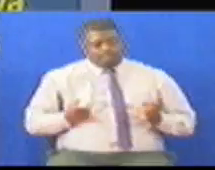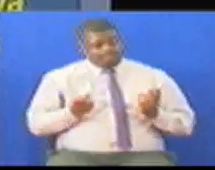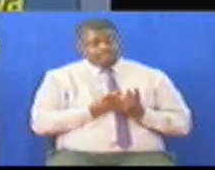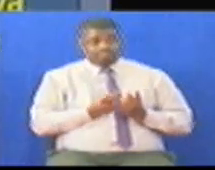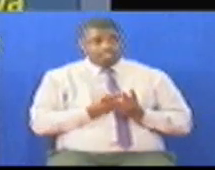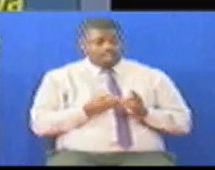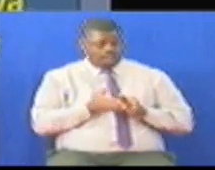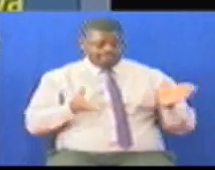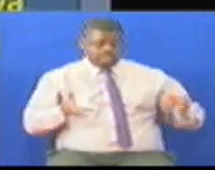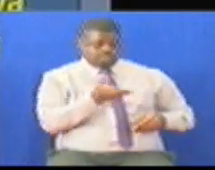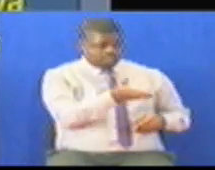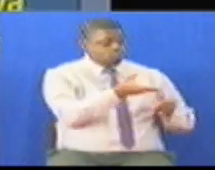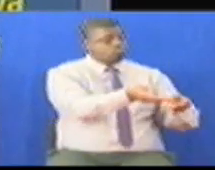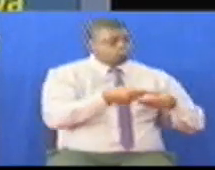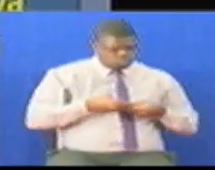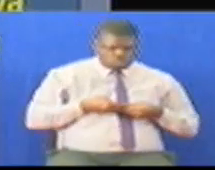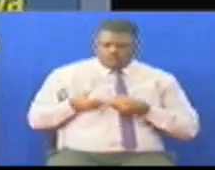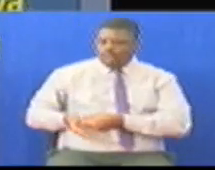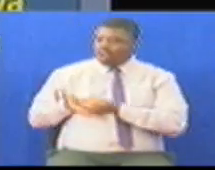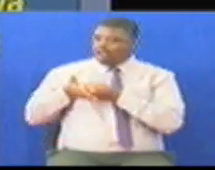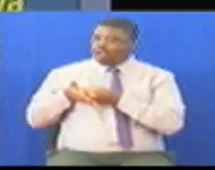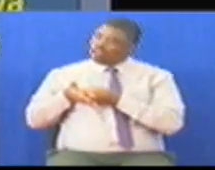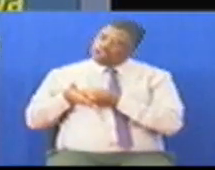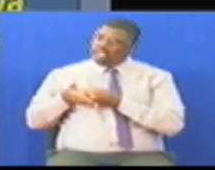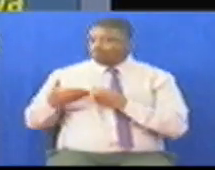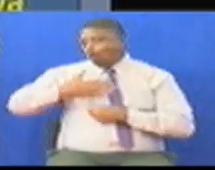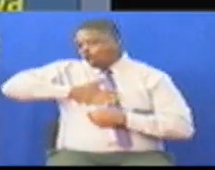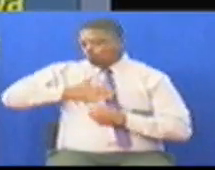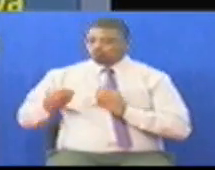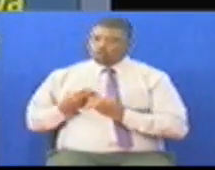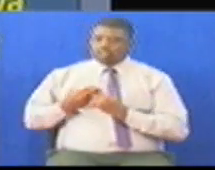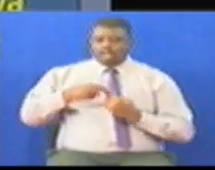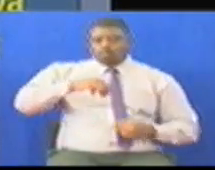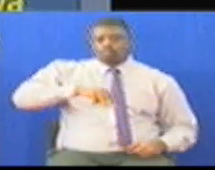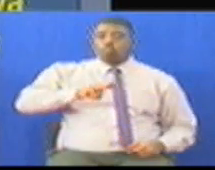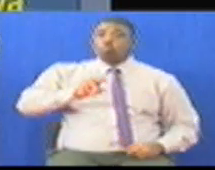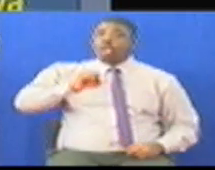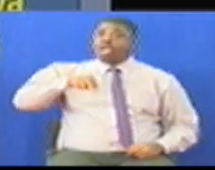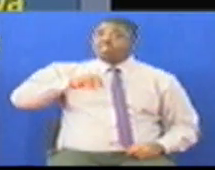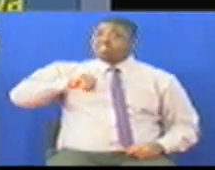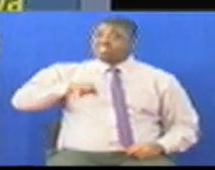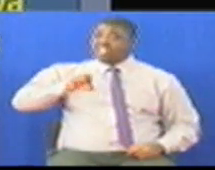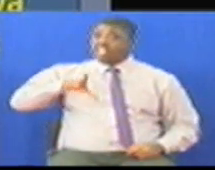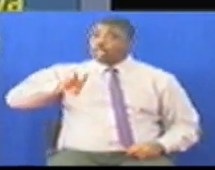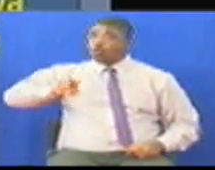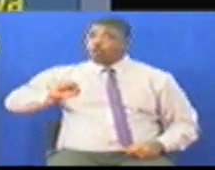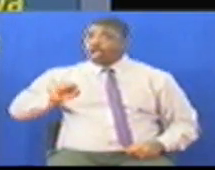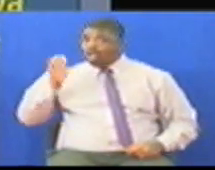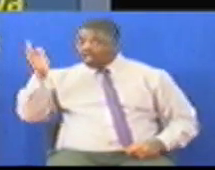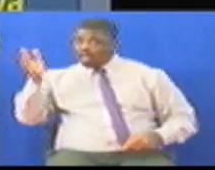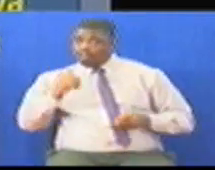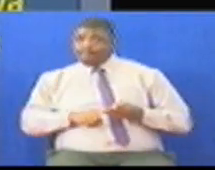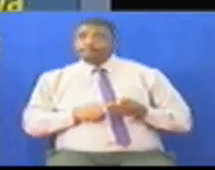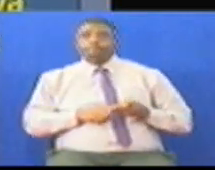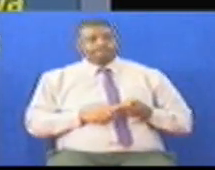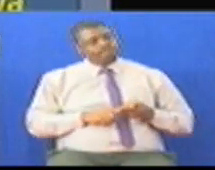nafasi hii kumshukuru sana naibu wangu Dr. Mere Mwanjelwa, naibu waziri wa nchi, ofisi ya rais, management